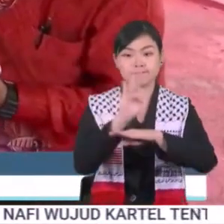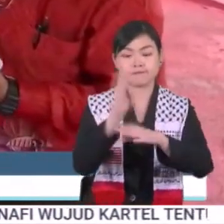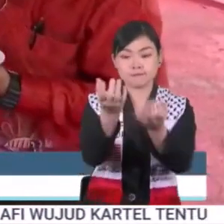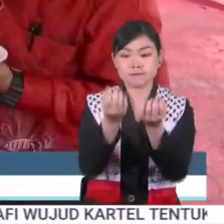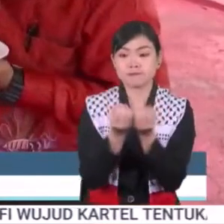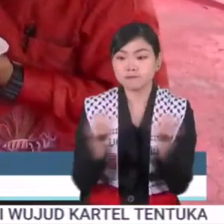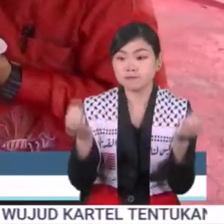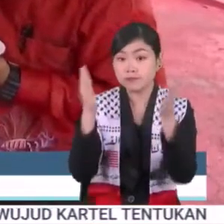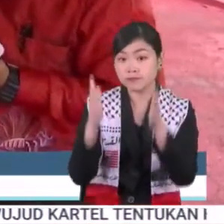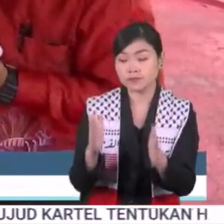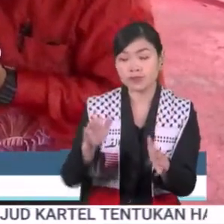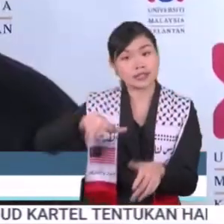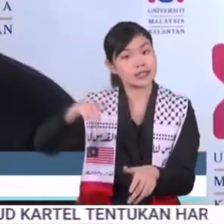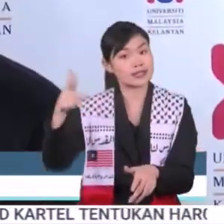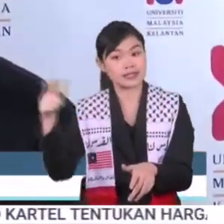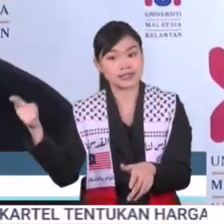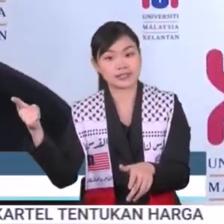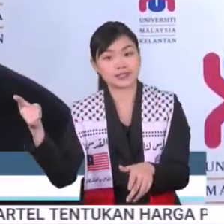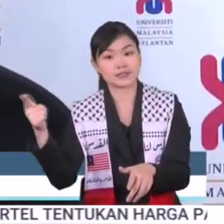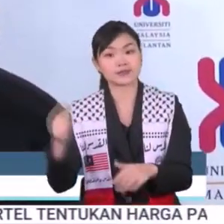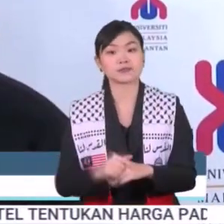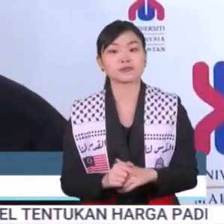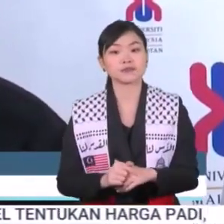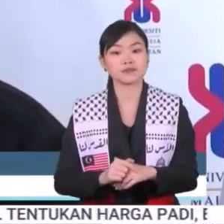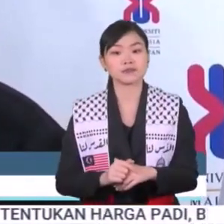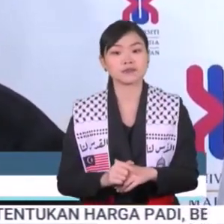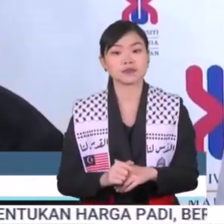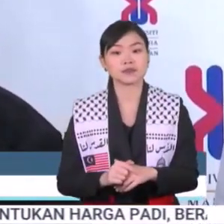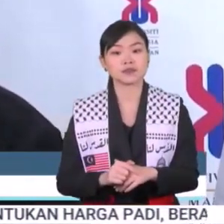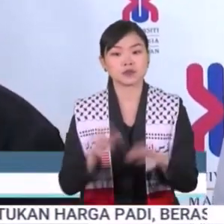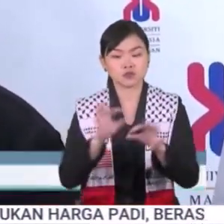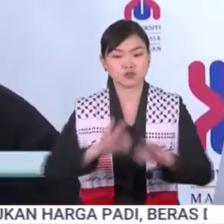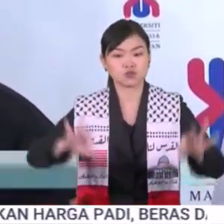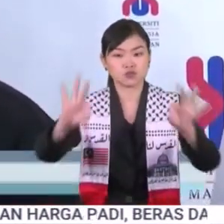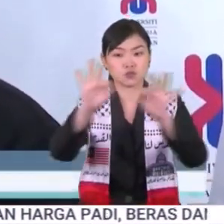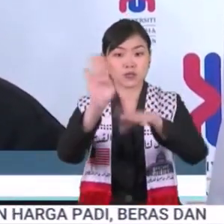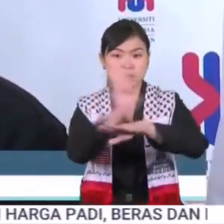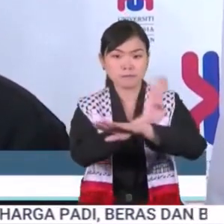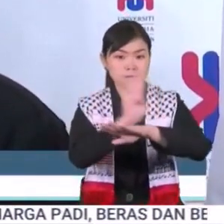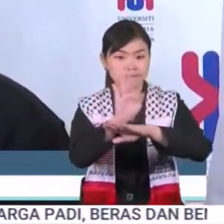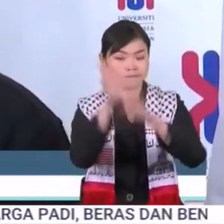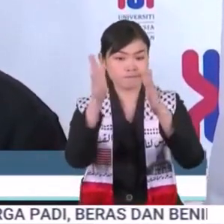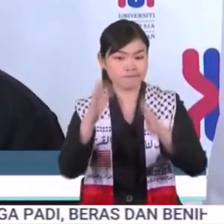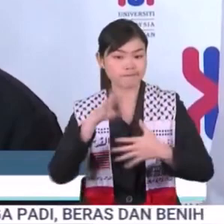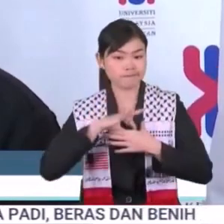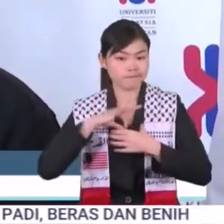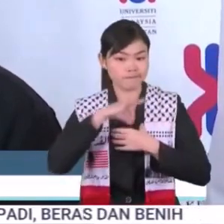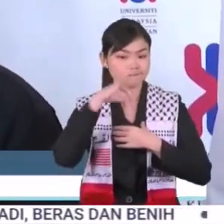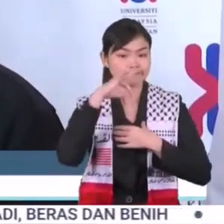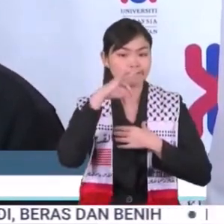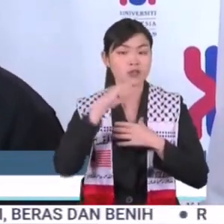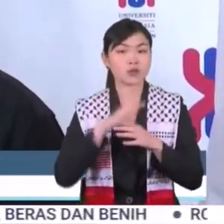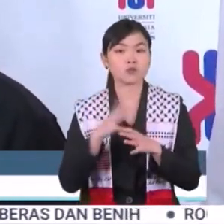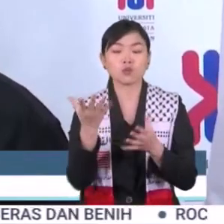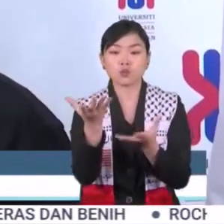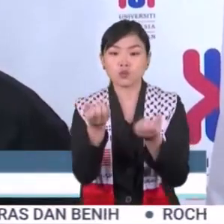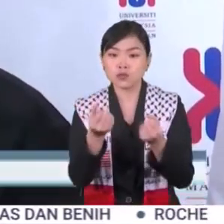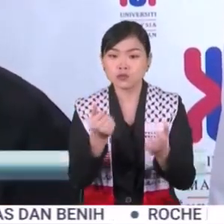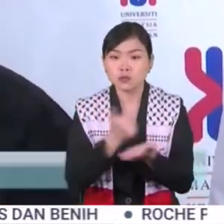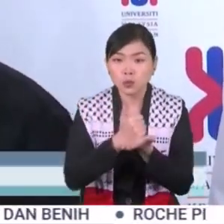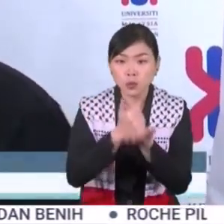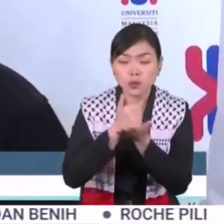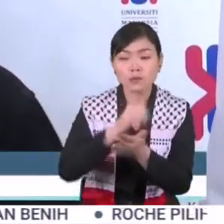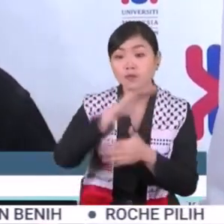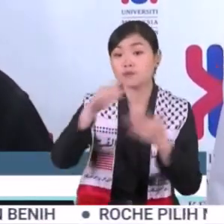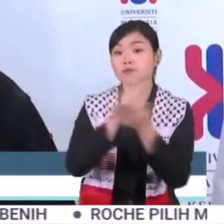kejayaan sama teras kitaalah keusahawanan jadi pelajar kita memang kita terapkan Nai keusahawanan dan kita nak bantu mereka menjadi Usahawan pelajar